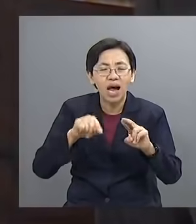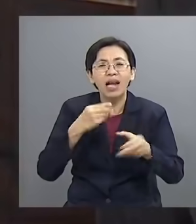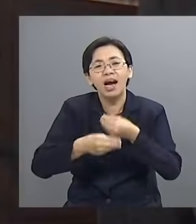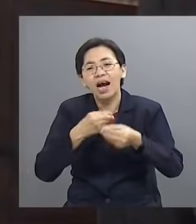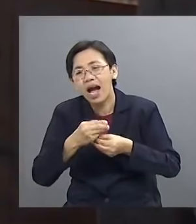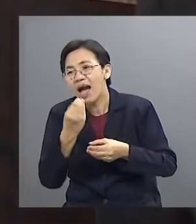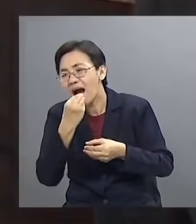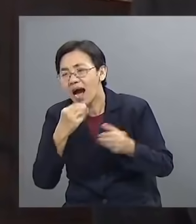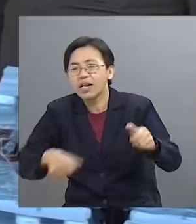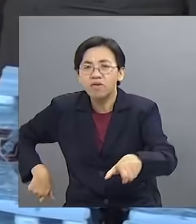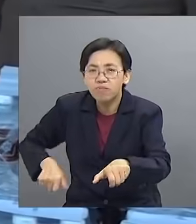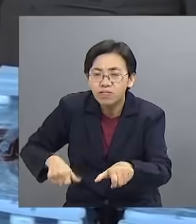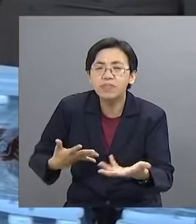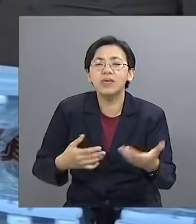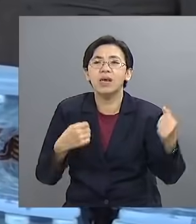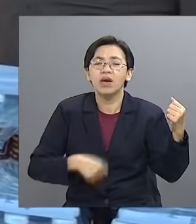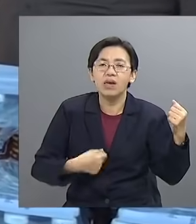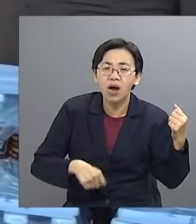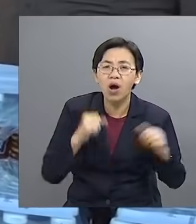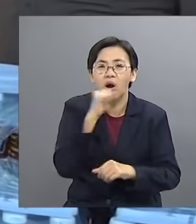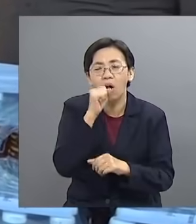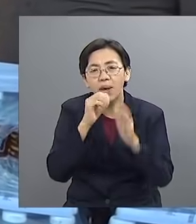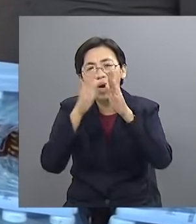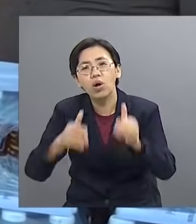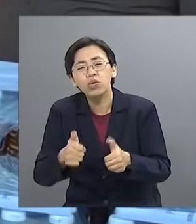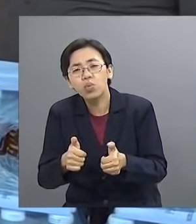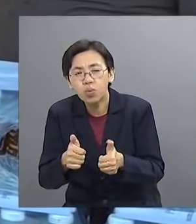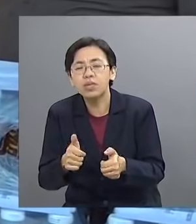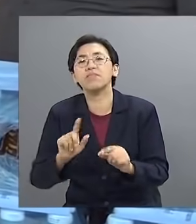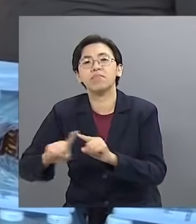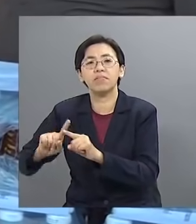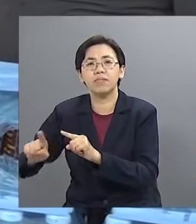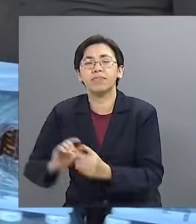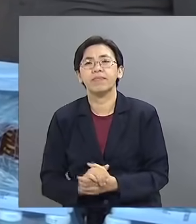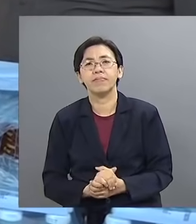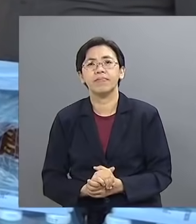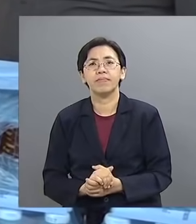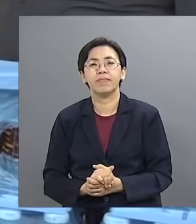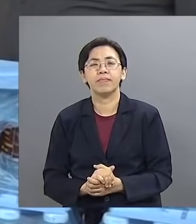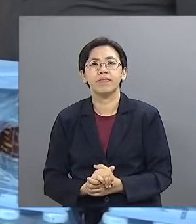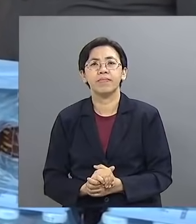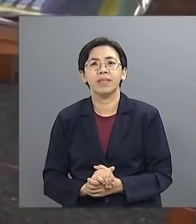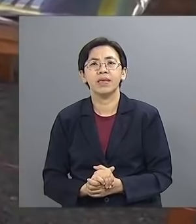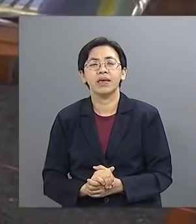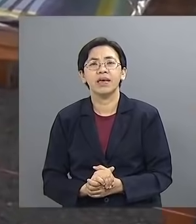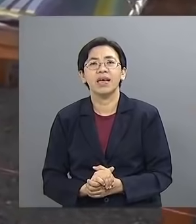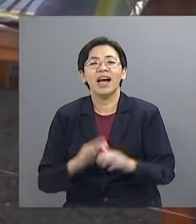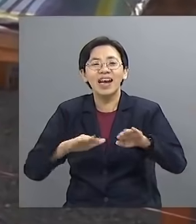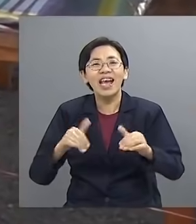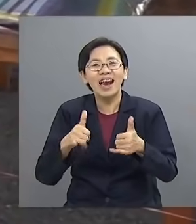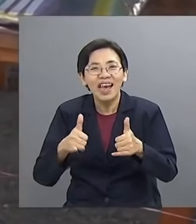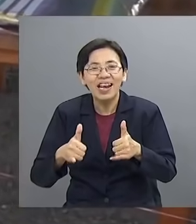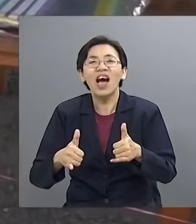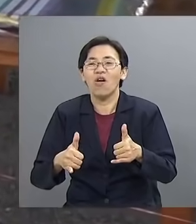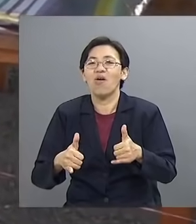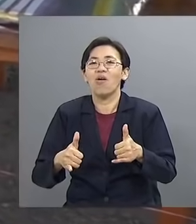กนะครับตู้เกมต่างๆนะครับรวมทั้งแม้กระทั่งเครื่องเด็กเล่นในห้างสรรพสินค้าหรือตลาดนัด